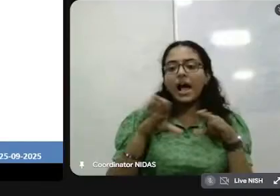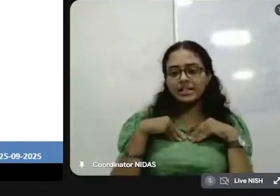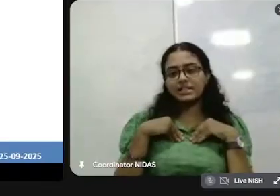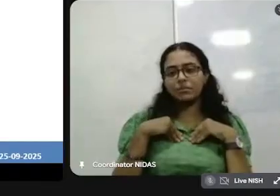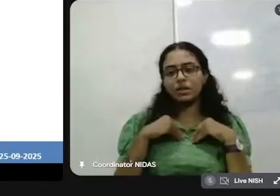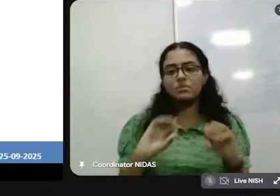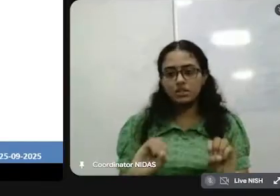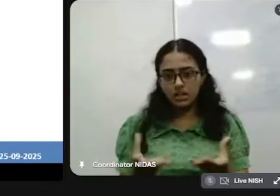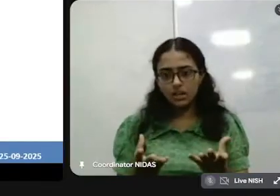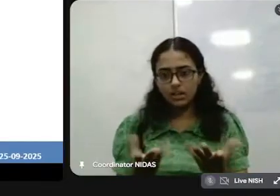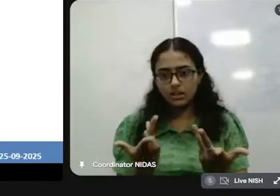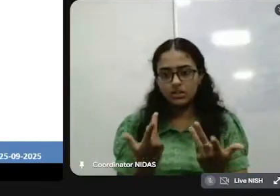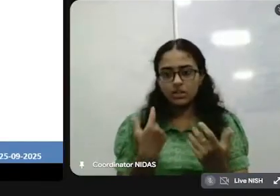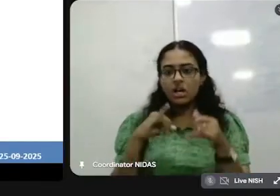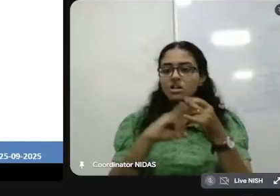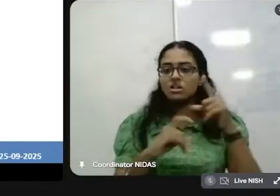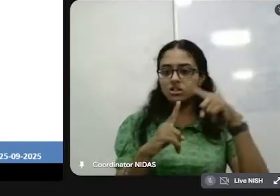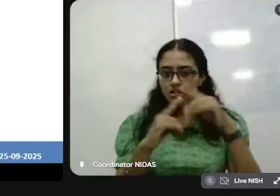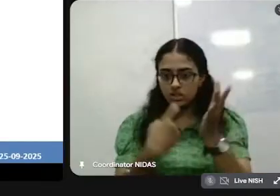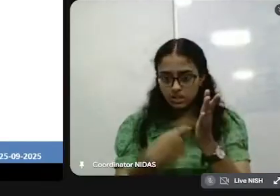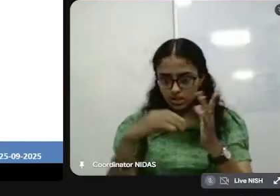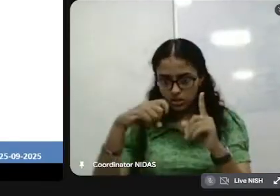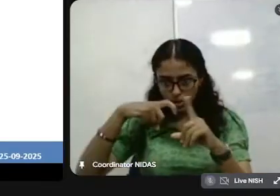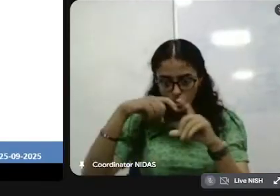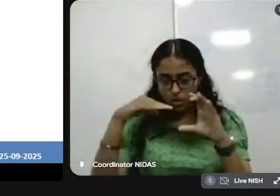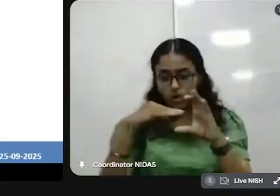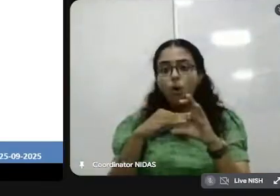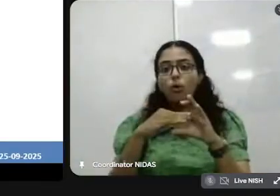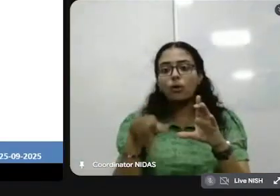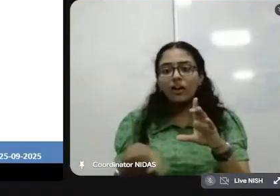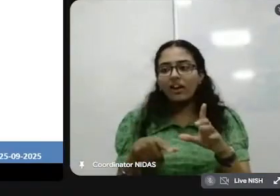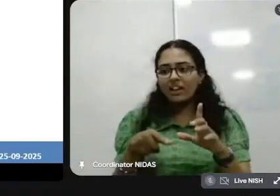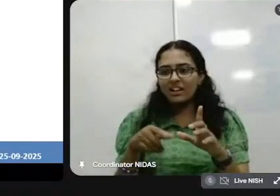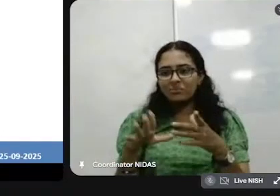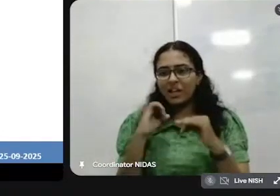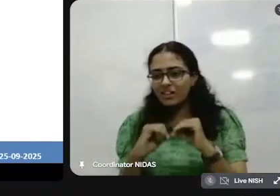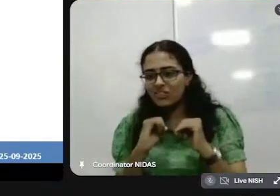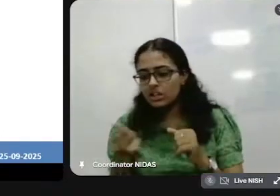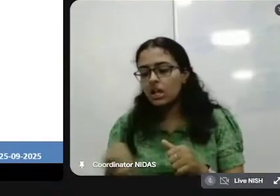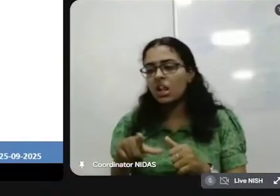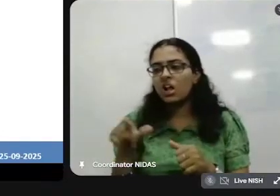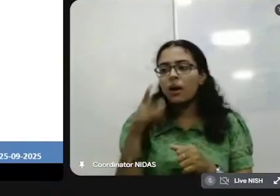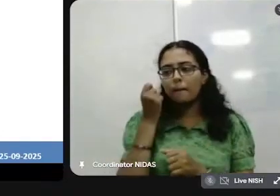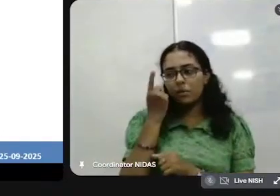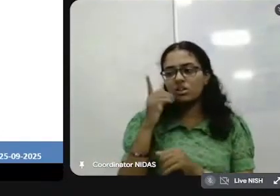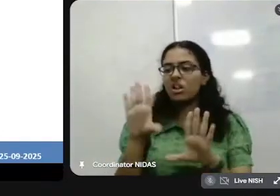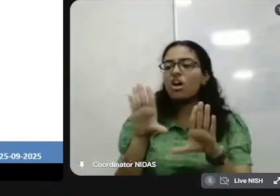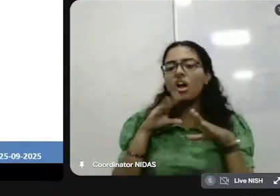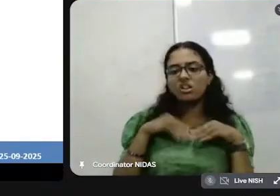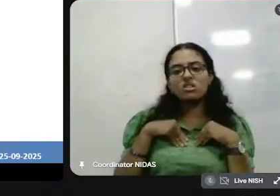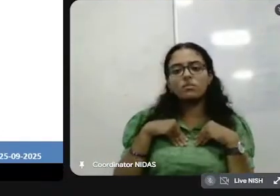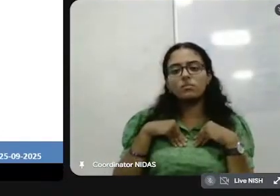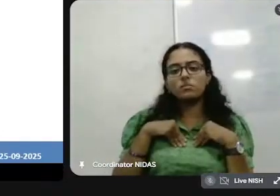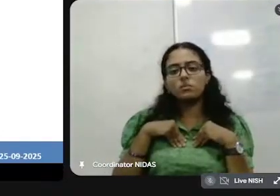വരുമ്പോൾ എന്താ സംഭവിക്കുന്നത്, ആ സ്ട്രോക്കിന്റെ ബുദ്ധിമുട്ടുകളോട് കൂടെ ജീവിക്കാനുള്ള അക്സെപ്റ്റ് ചെയ്യാണ്. ഓക്കെ, എനിക്ക് നടക്കാൻ ബുദ്ധിമുട്ടുണ്ട്,